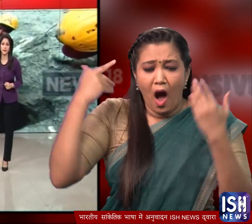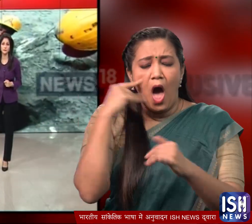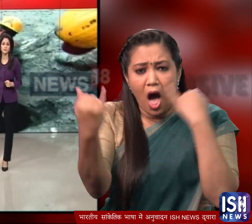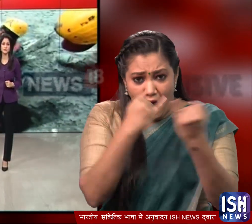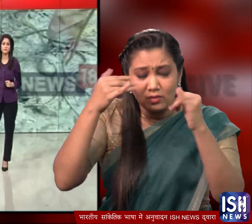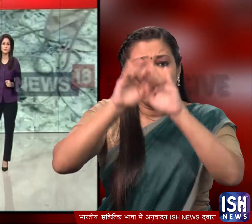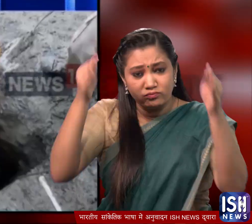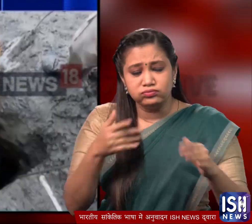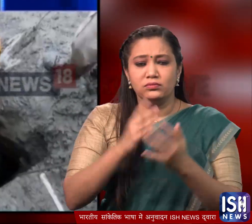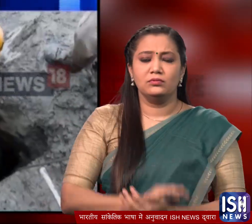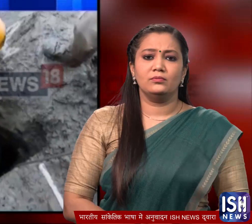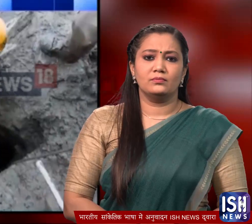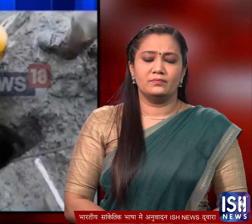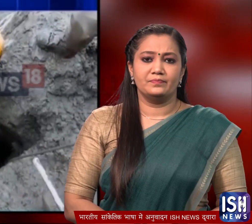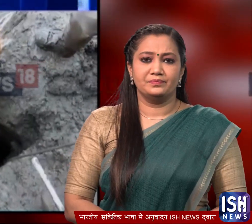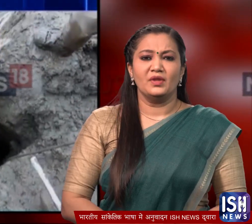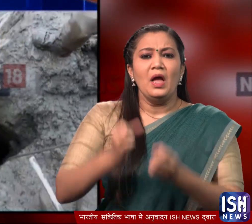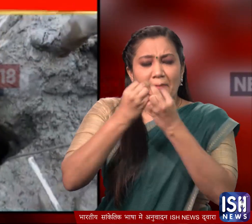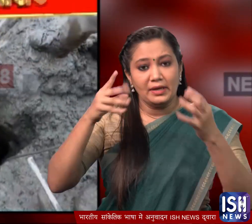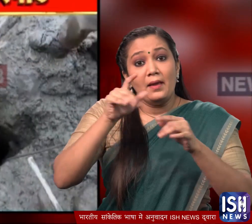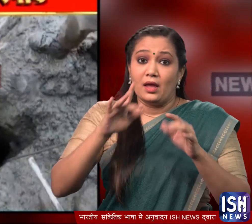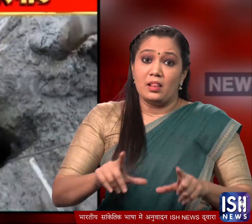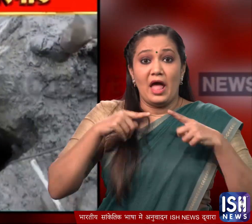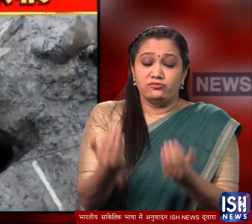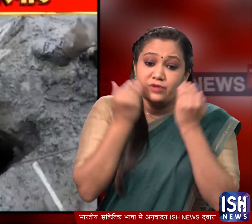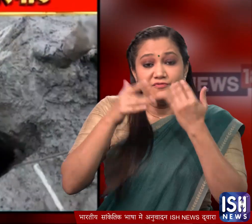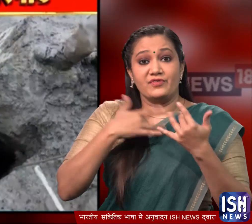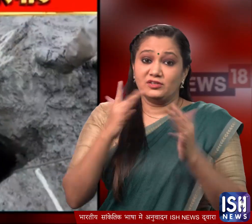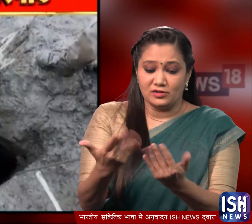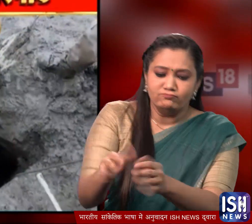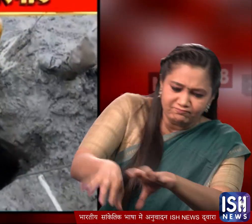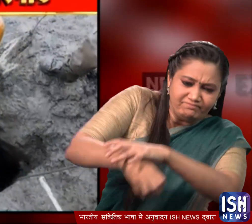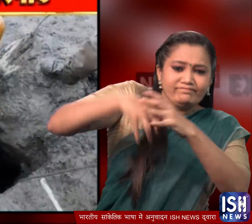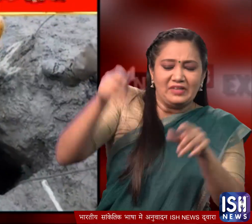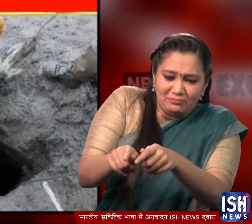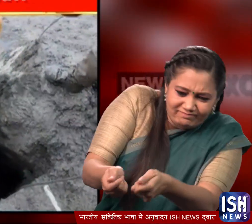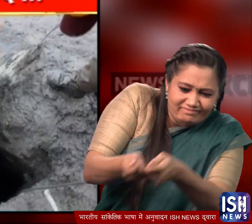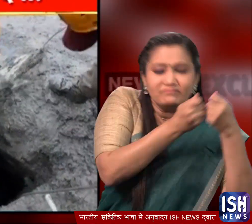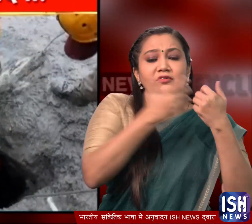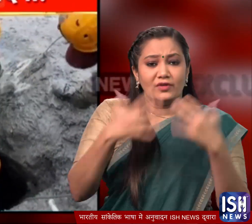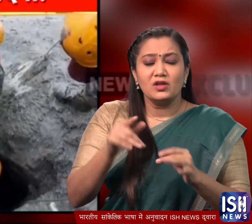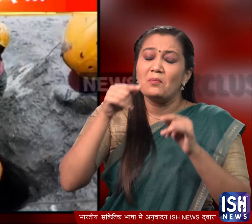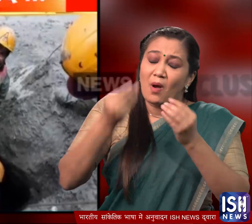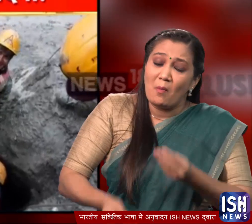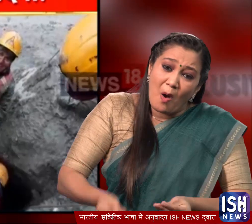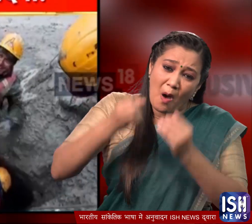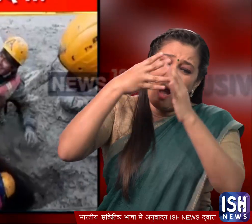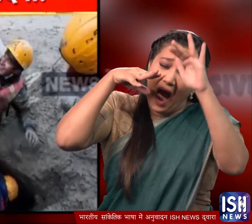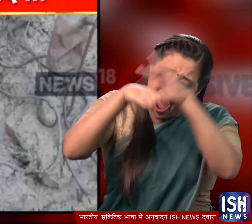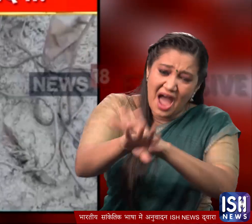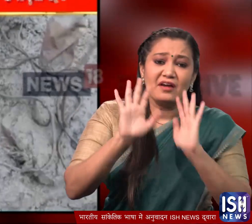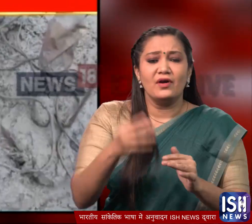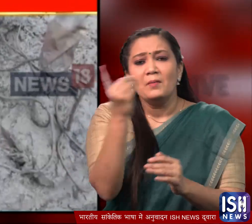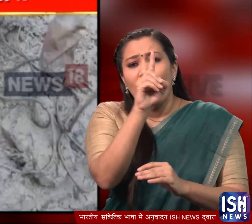से लगी और अब तक कई लोगों को जिंदा बचाया जा चुका है, लेकिन जिंदगी की तलाश का अभी लंबा रास्ता तय होना बाकी